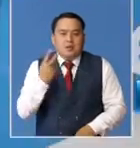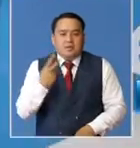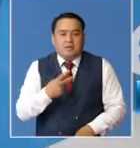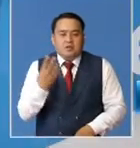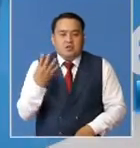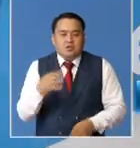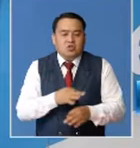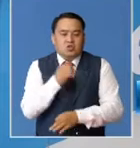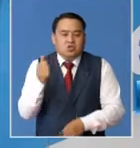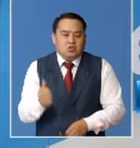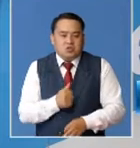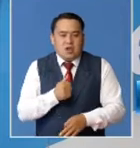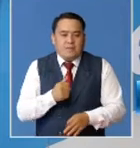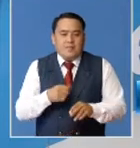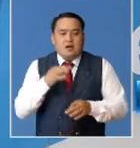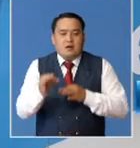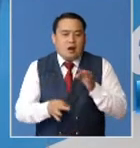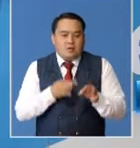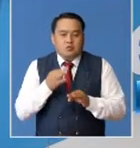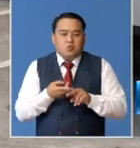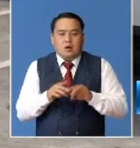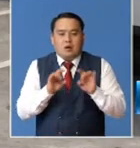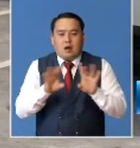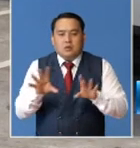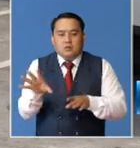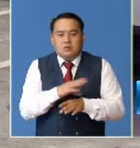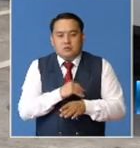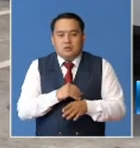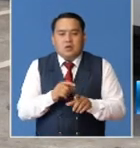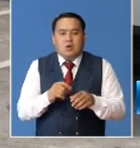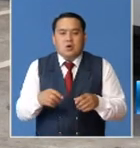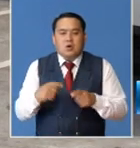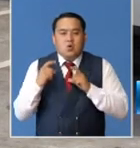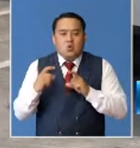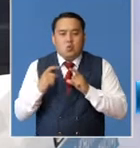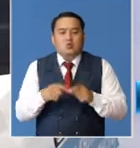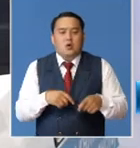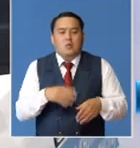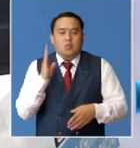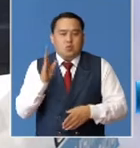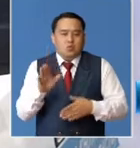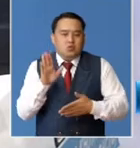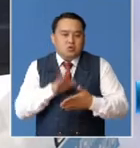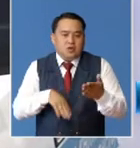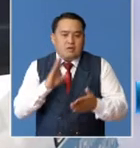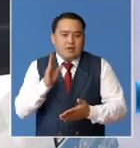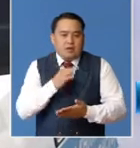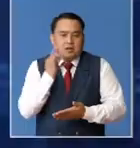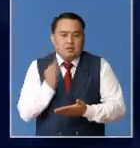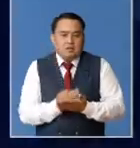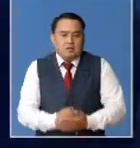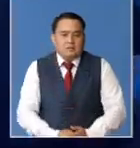24 часа в сутки. И как уверяют инспекторы, все недобросовестные грузоперевозчики будут привлечены к